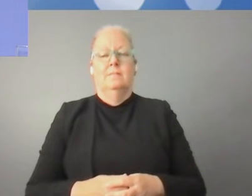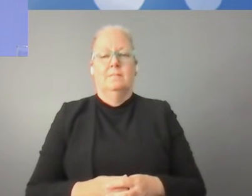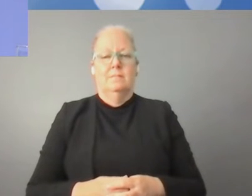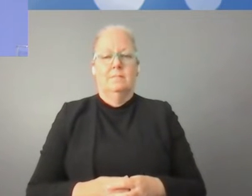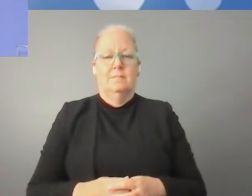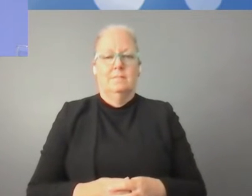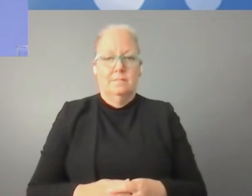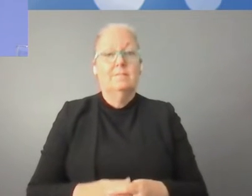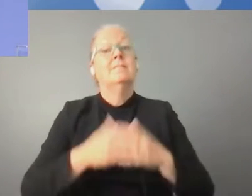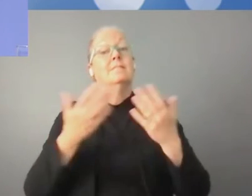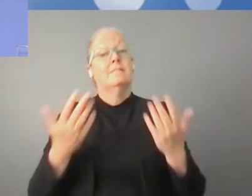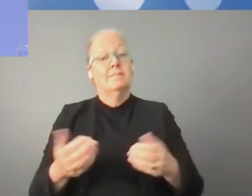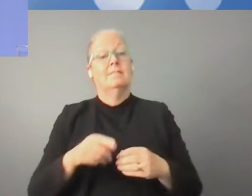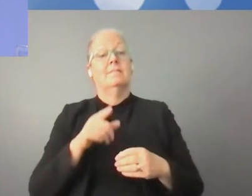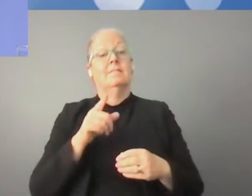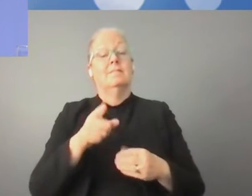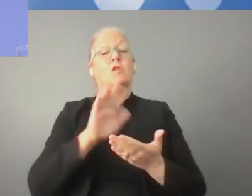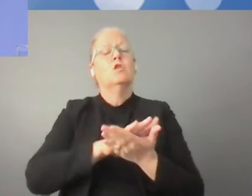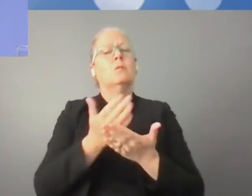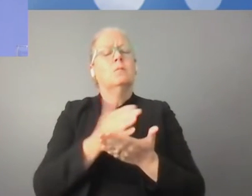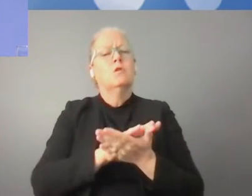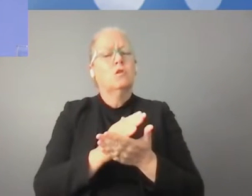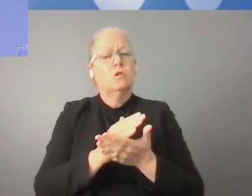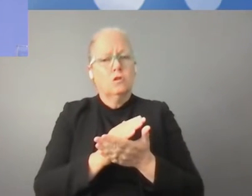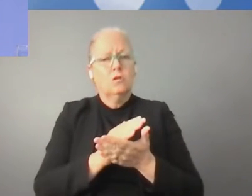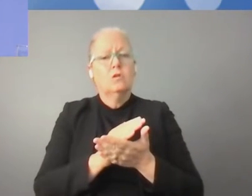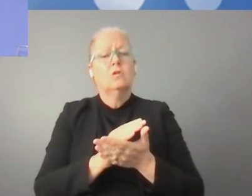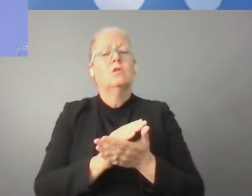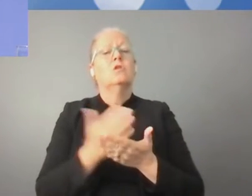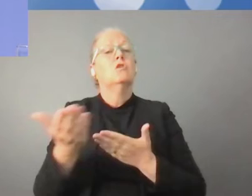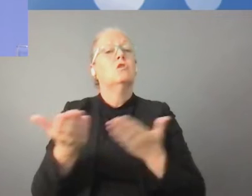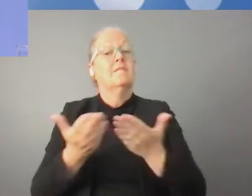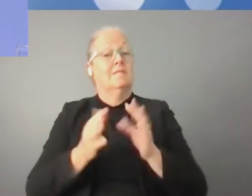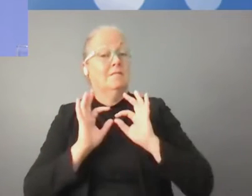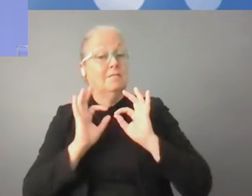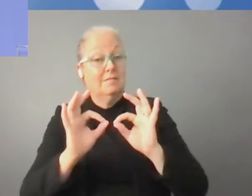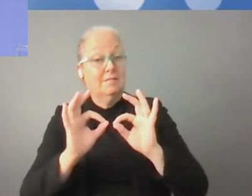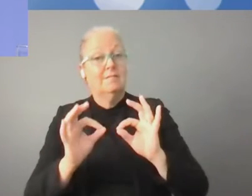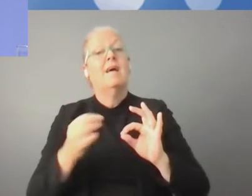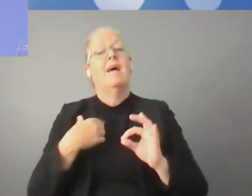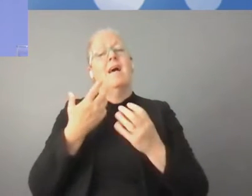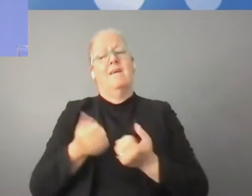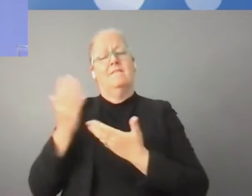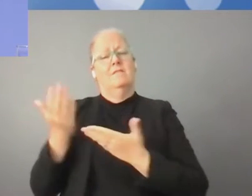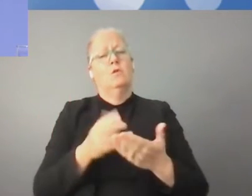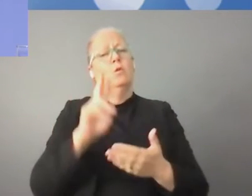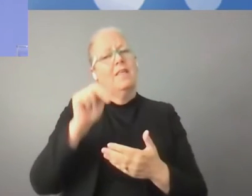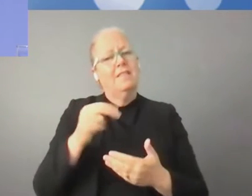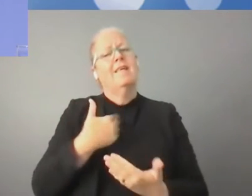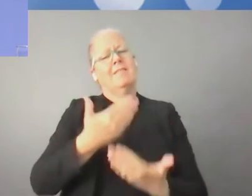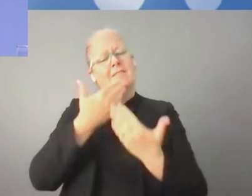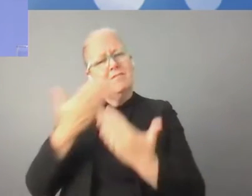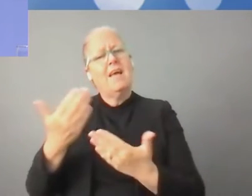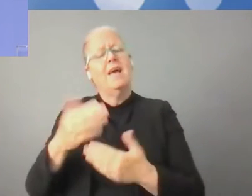встречает ООН, поэтому перевод предоставляется на высшем уровне. А если мы хотим